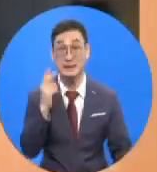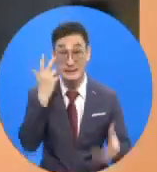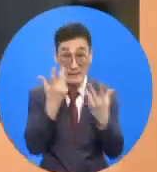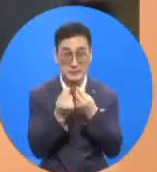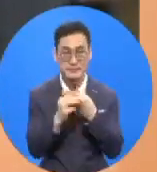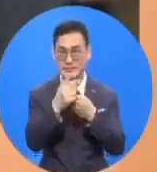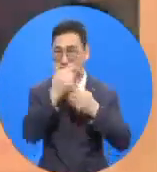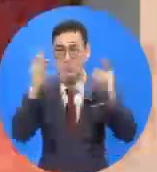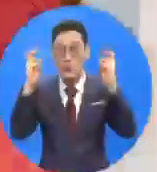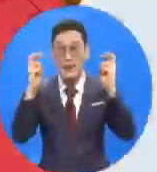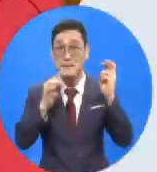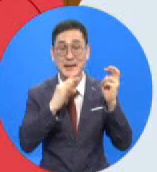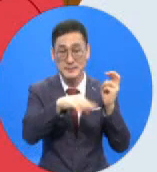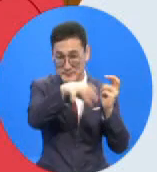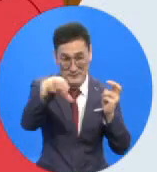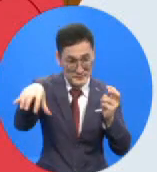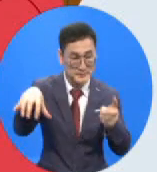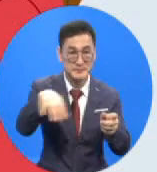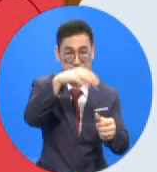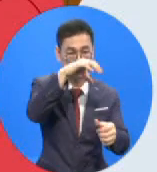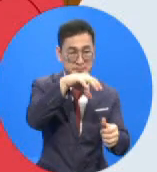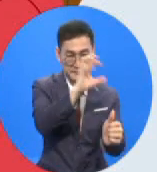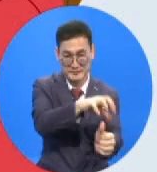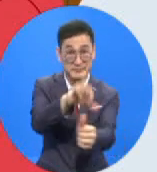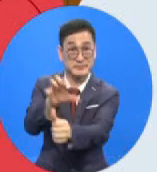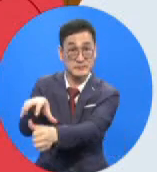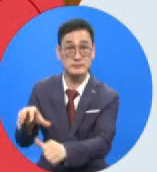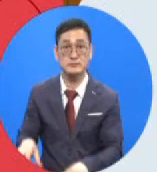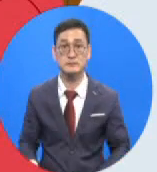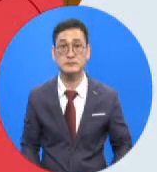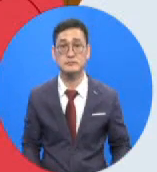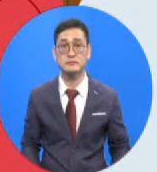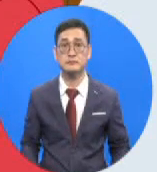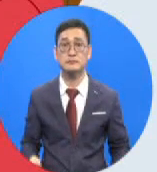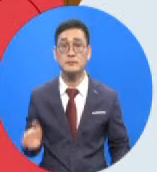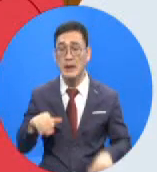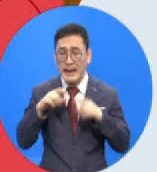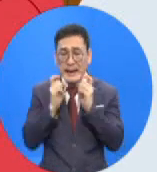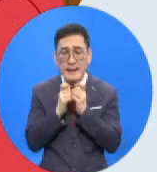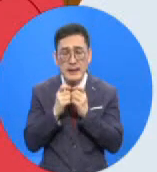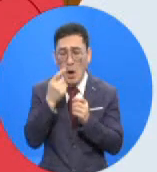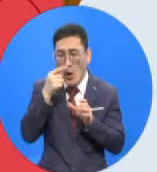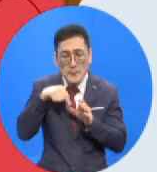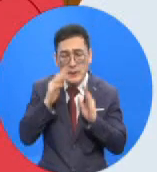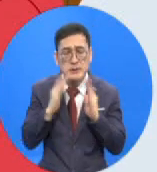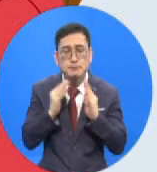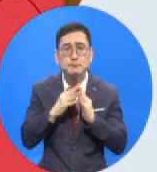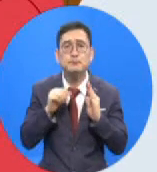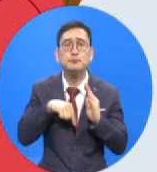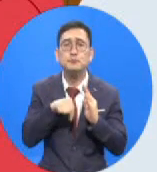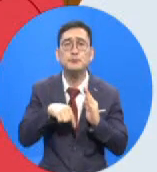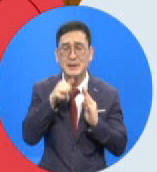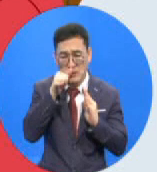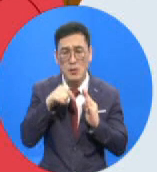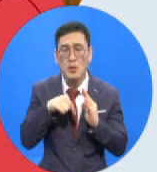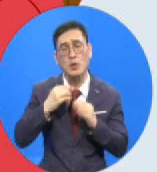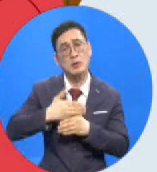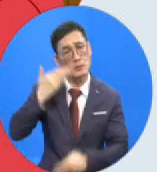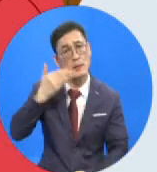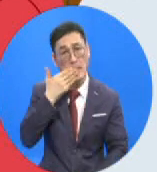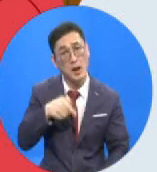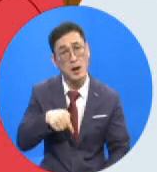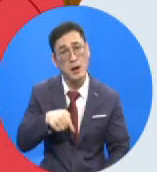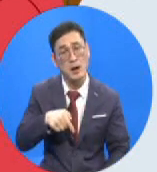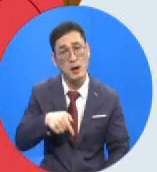프랜차이즈가 이렇게 한다는 거 아니겠습니까 근데 요즘은 그냥 단독으로 하는 꽤 큰 커피숍도 많아요 크 리 트 롬 하는 것을 열게 되잖아요 그리고